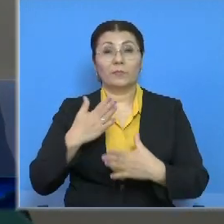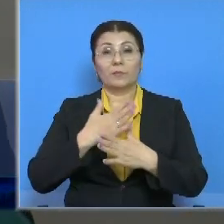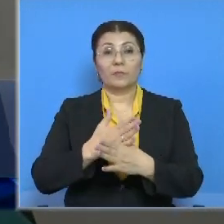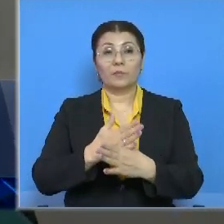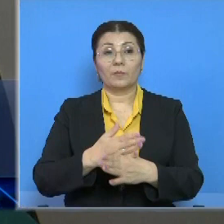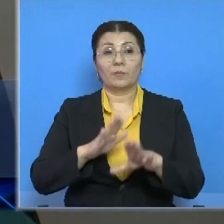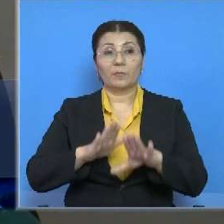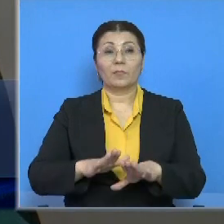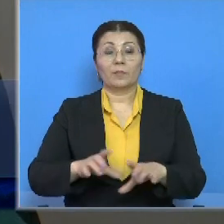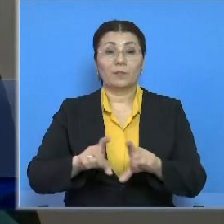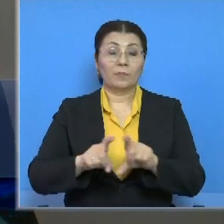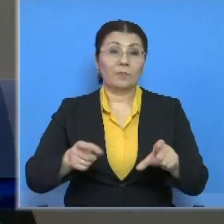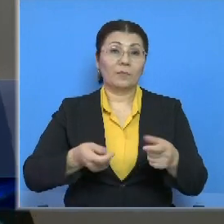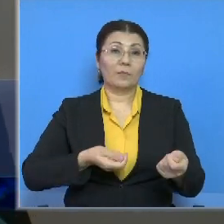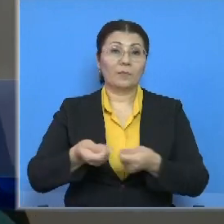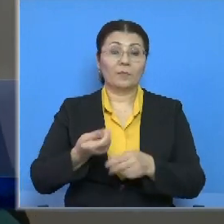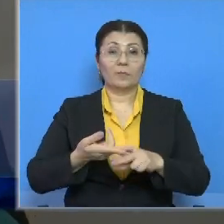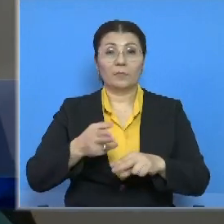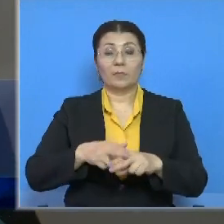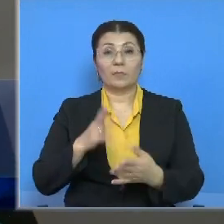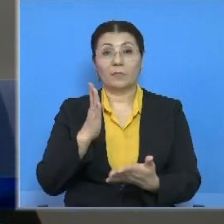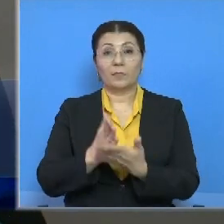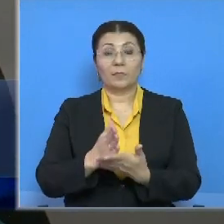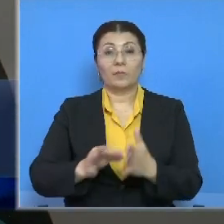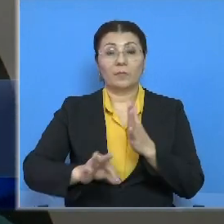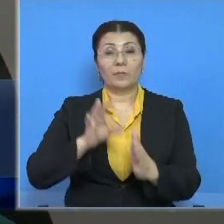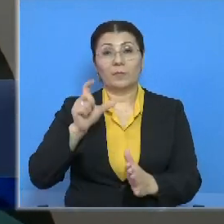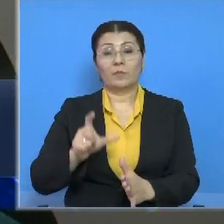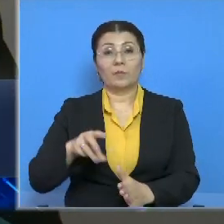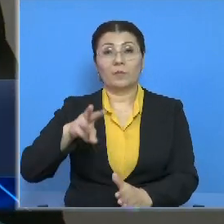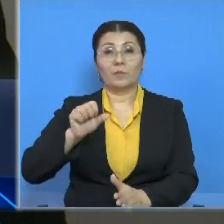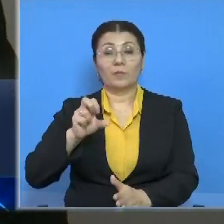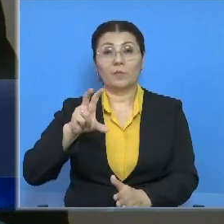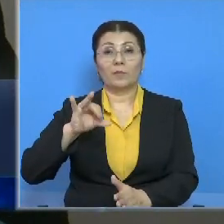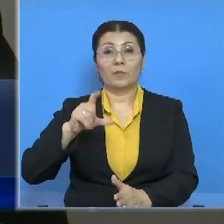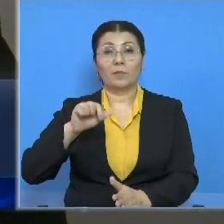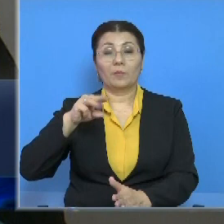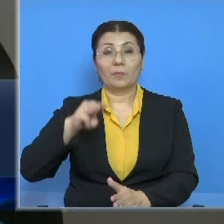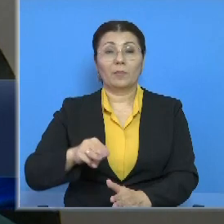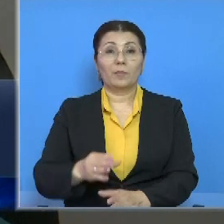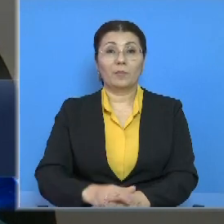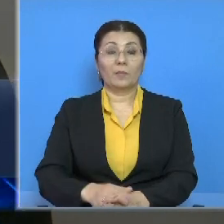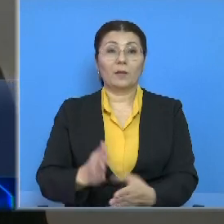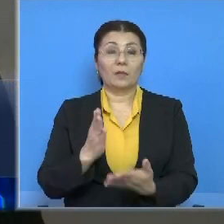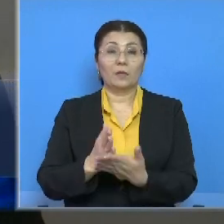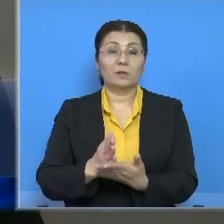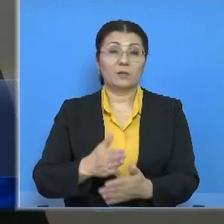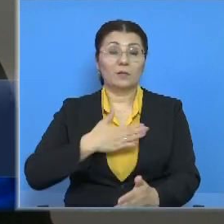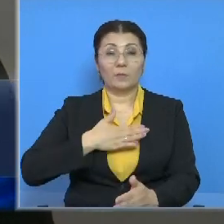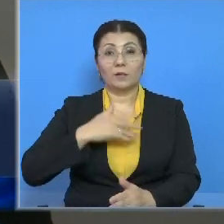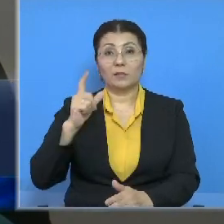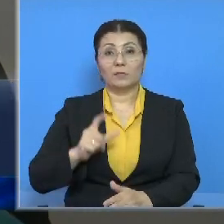конечно, местной исполнительной власти. Поэтому здесь есть и депутаты маслихатов, есть и представители общественного совета, и,